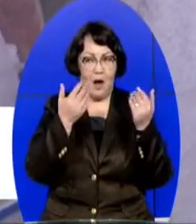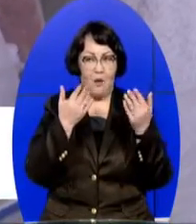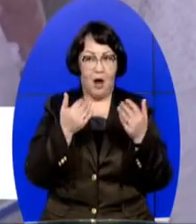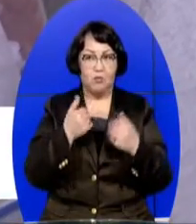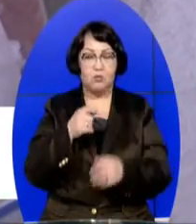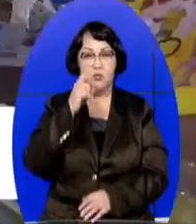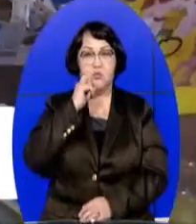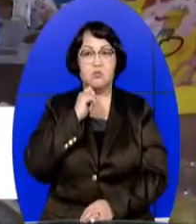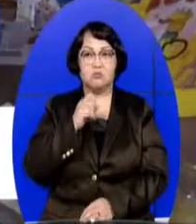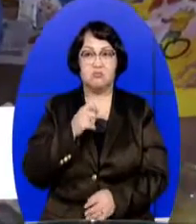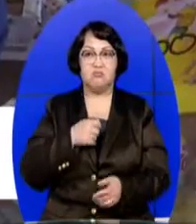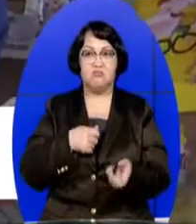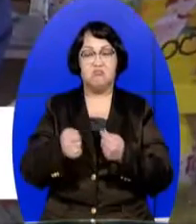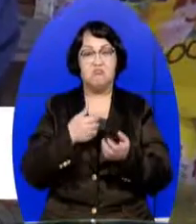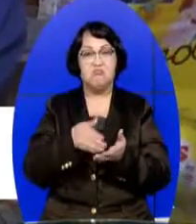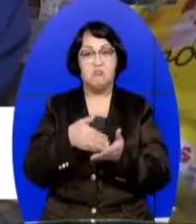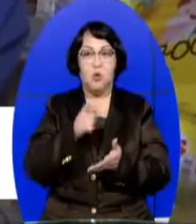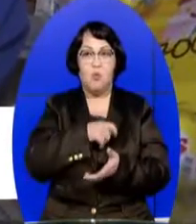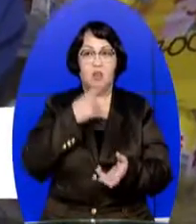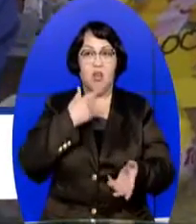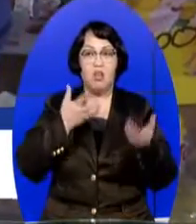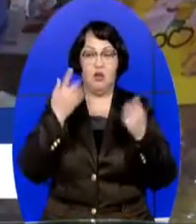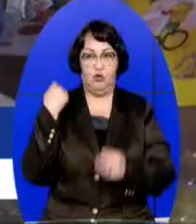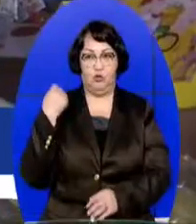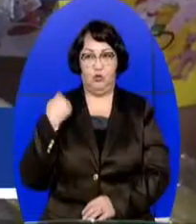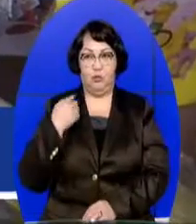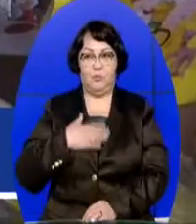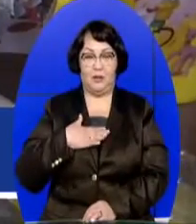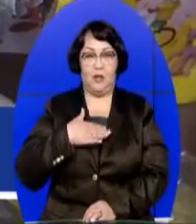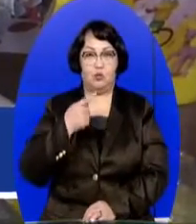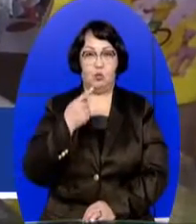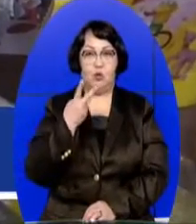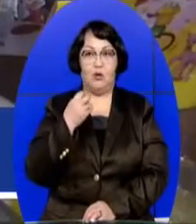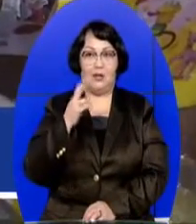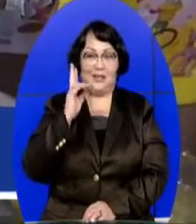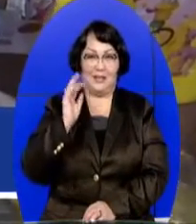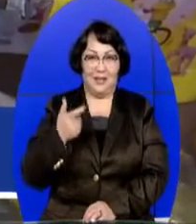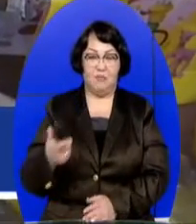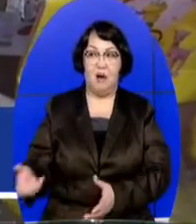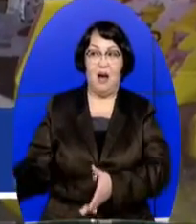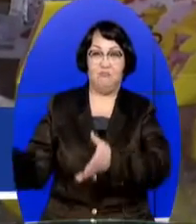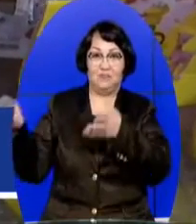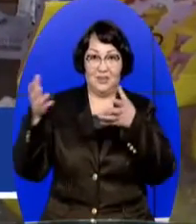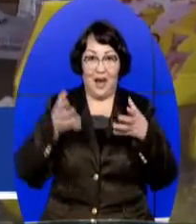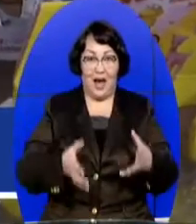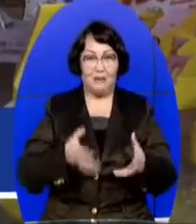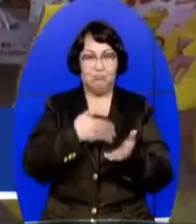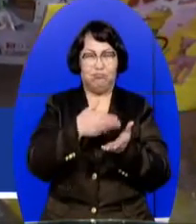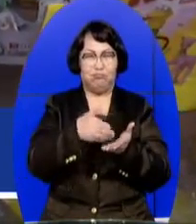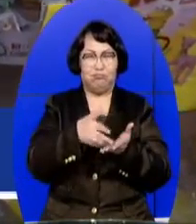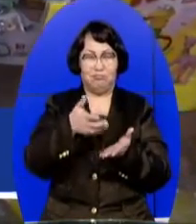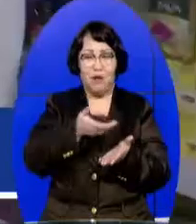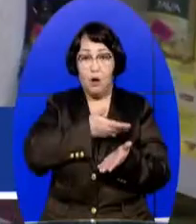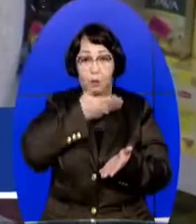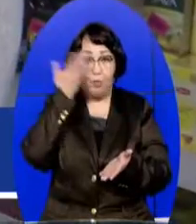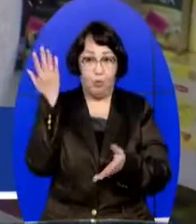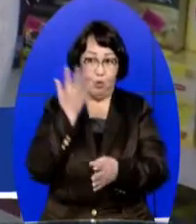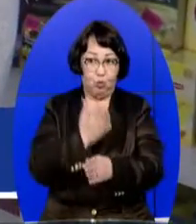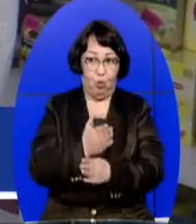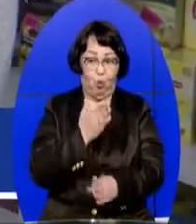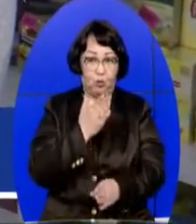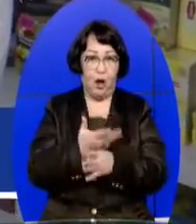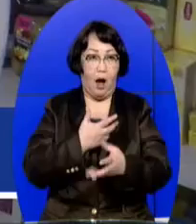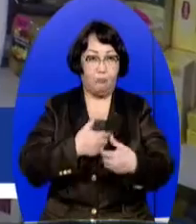байна. Өчигдөр манад 120 кг ирээд тэгээд тэр дараад оссон. Өнөөдрийнх нь ирээгүй байна. Нүүцийн